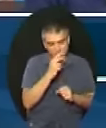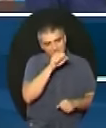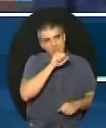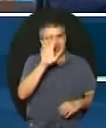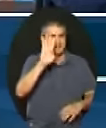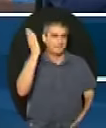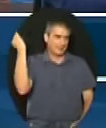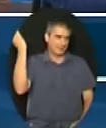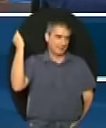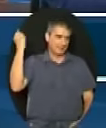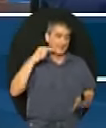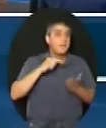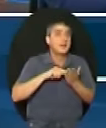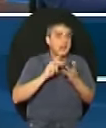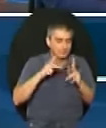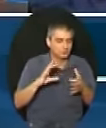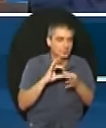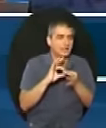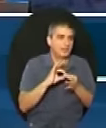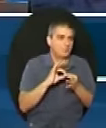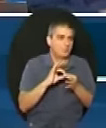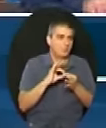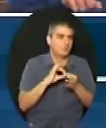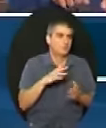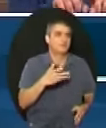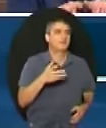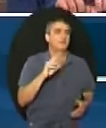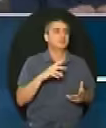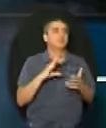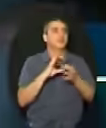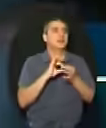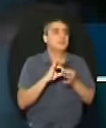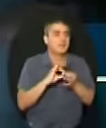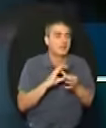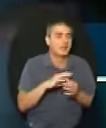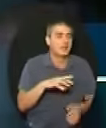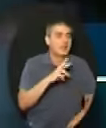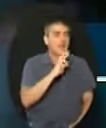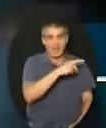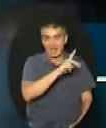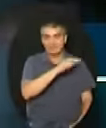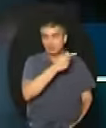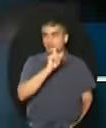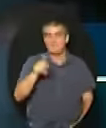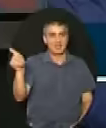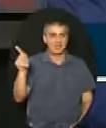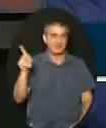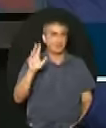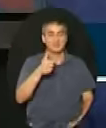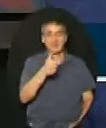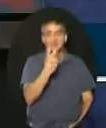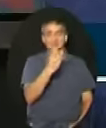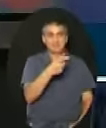לבנימין נתניהו, כי יש חיבור בין ארג'י, יש חיבור בין ארג'י לנתניהו, ואני אגיד לך יותר מזה, ערוץ